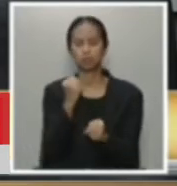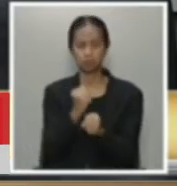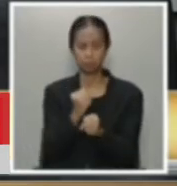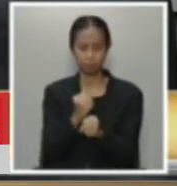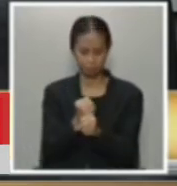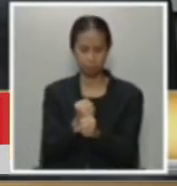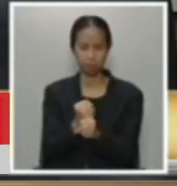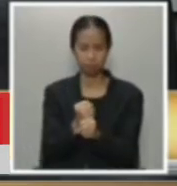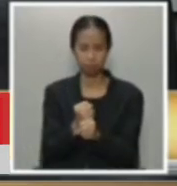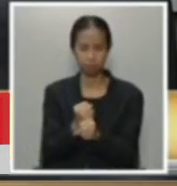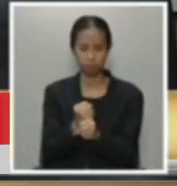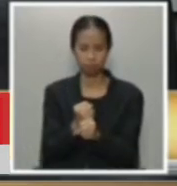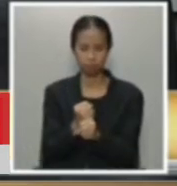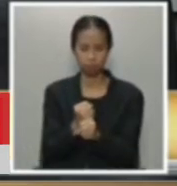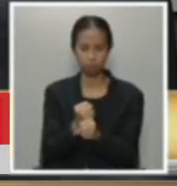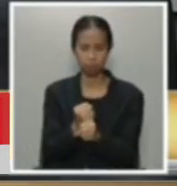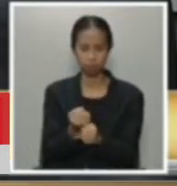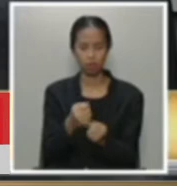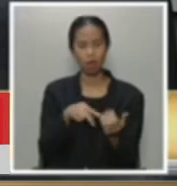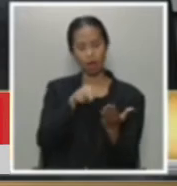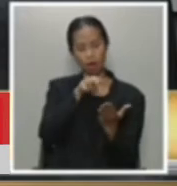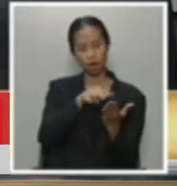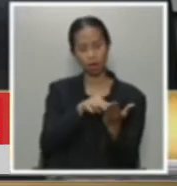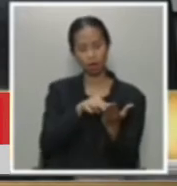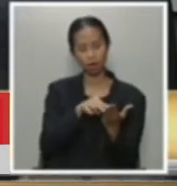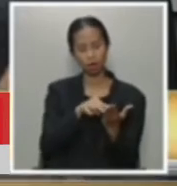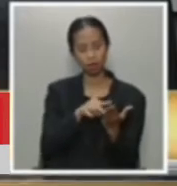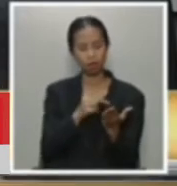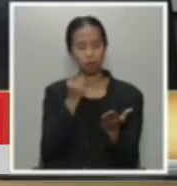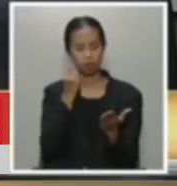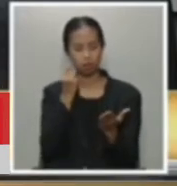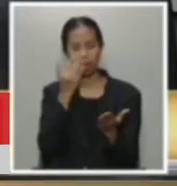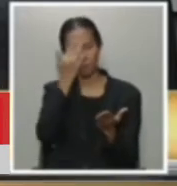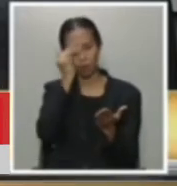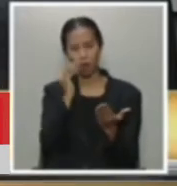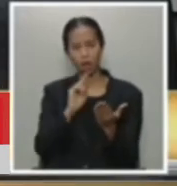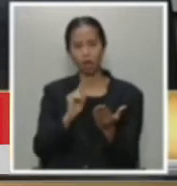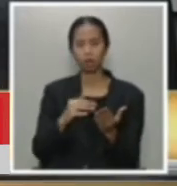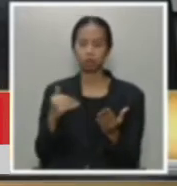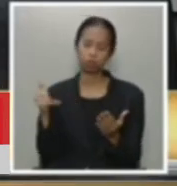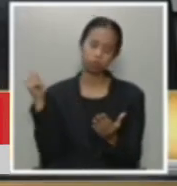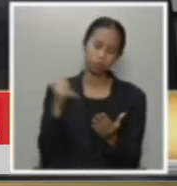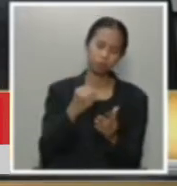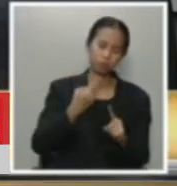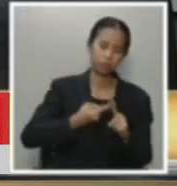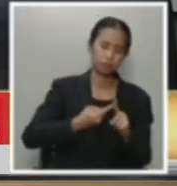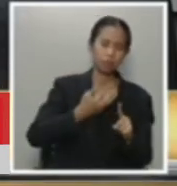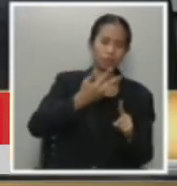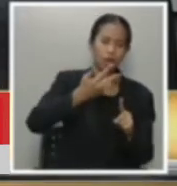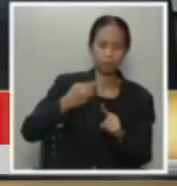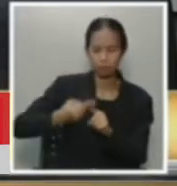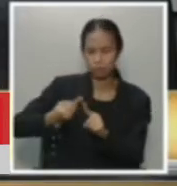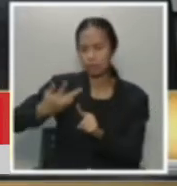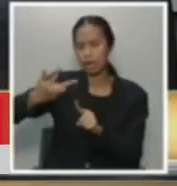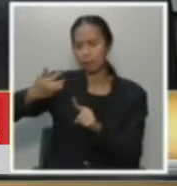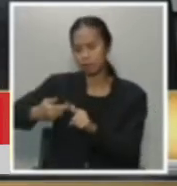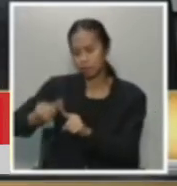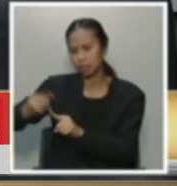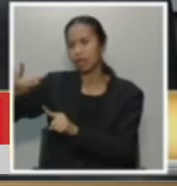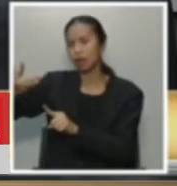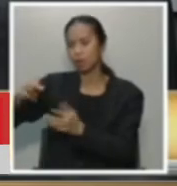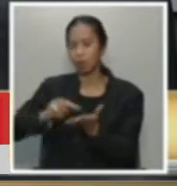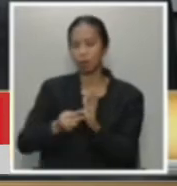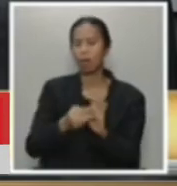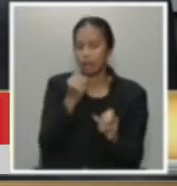อันนี้อ่านแล้วก็พอเข้าใจได้เพราะท่านเข้ามา3 เดือนเนี่ยมันก็ต้องอยู่ระหว่างดำเนินการนั่นแหละ